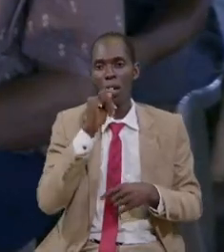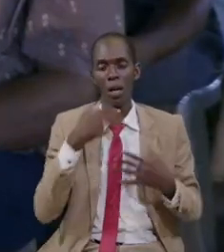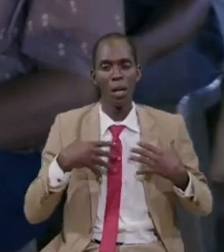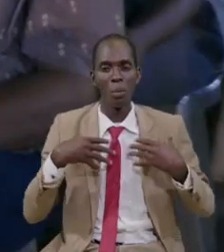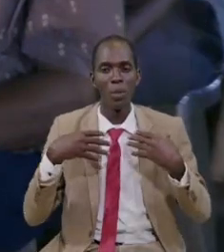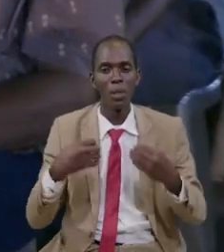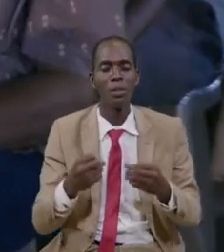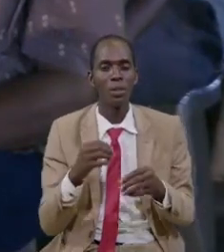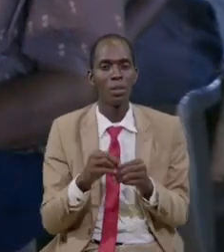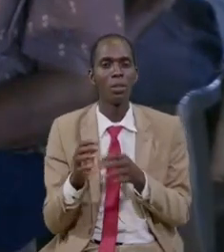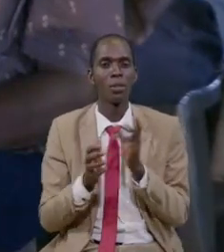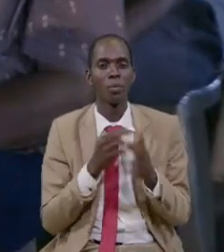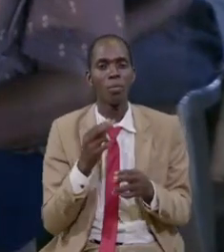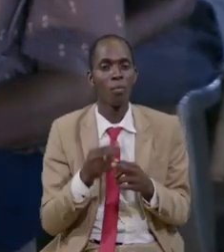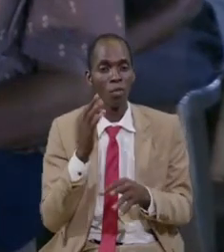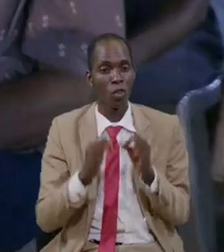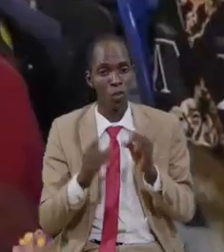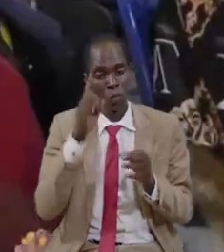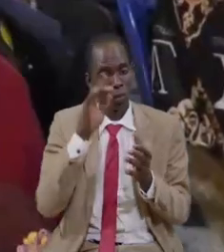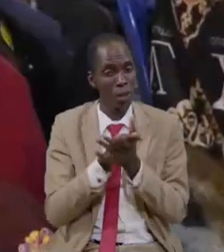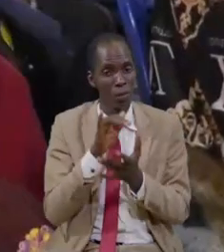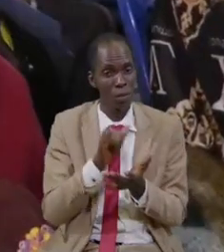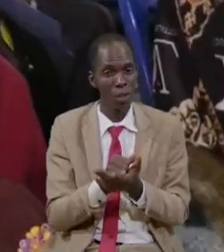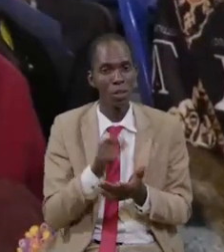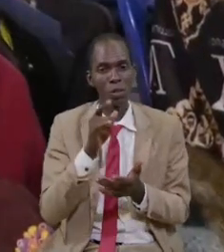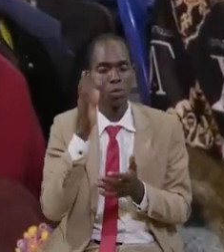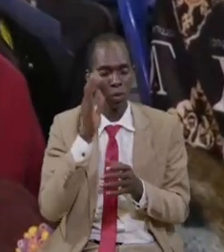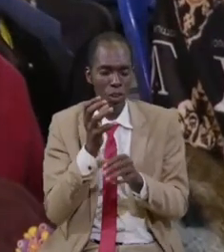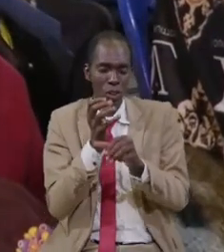guéri. Si tu le déclares ainsi, tu le verras.